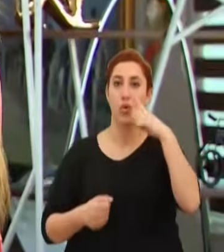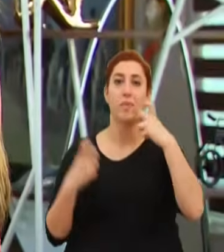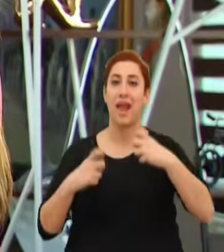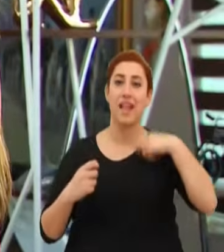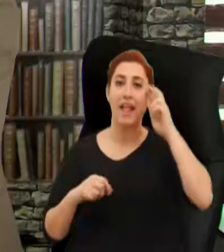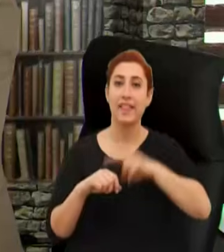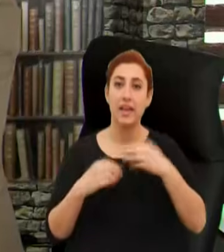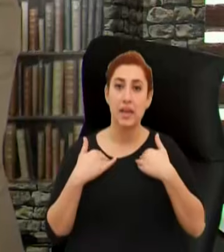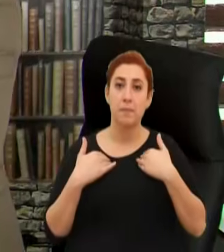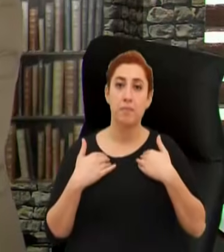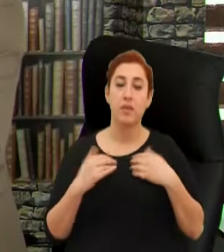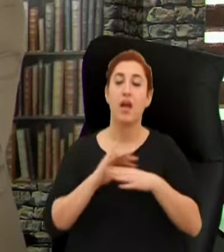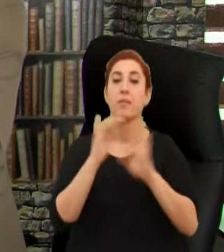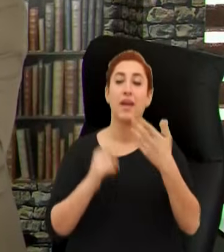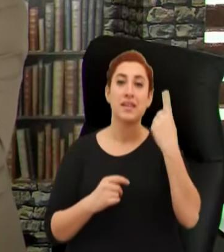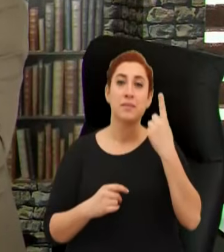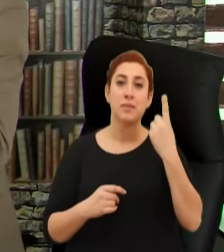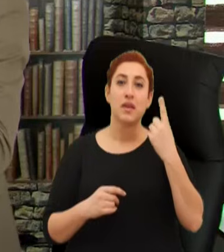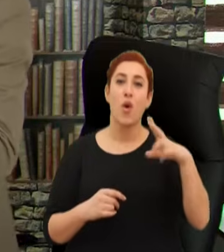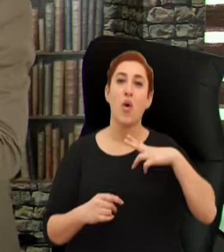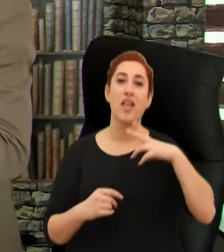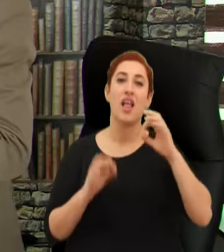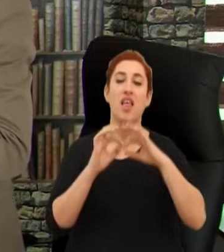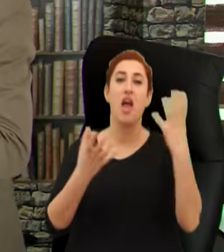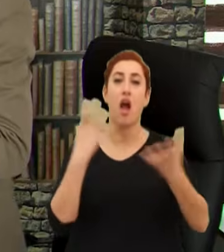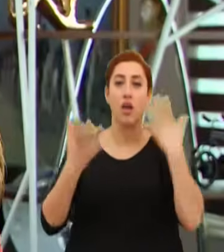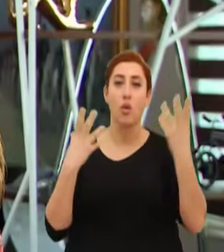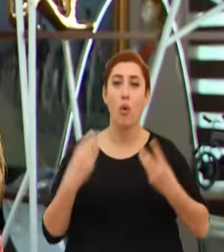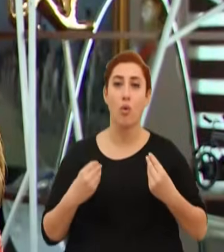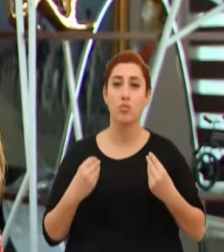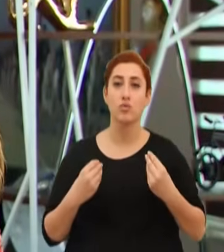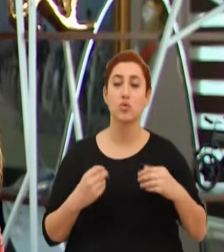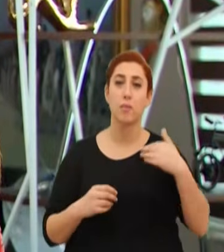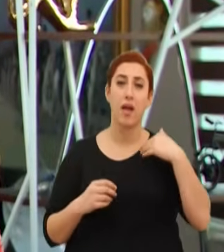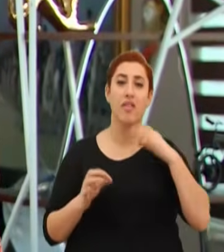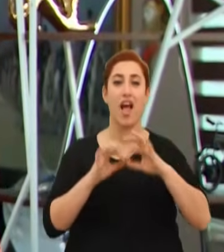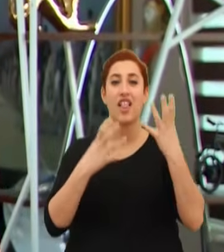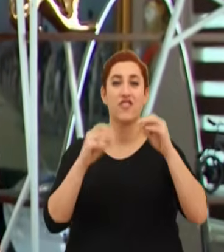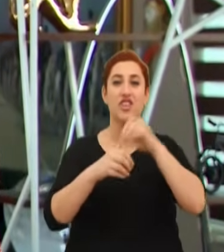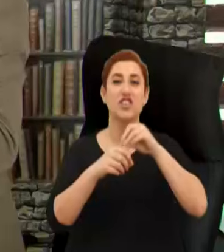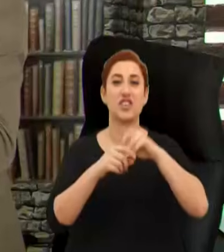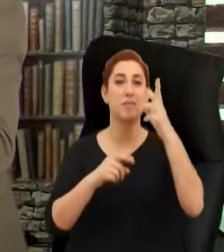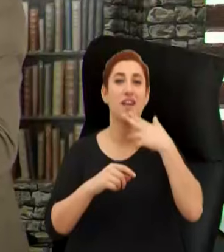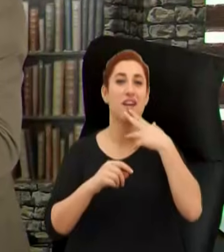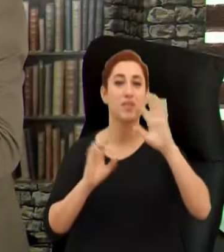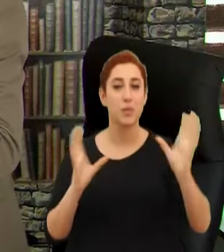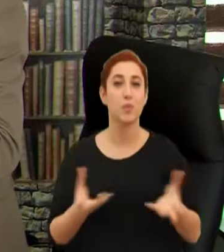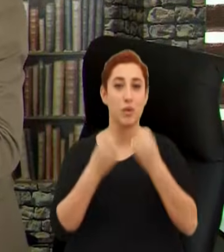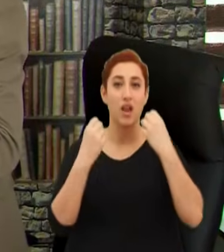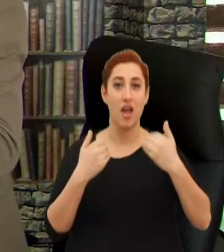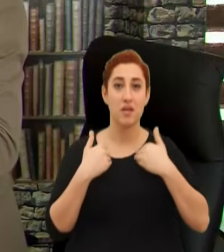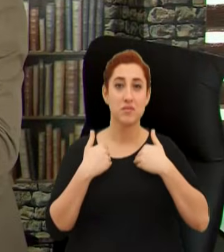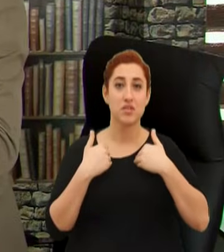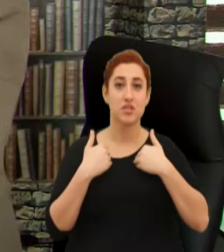Nereden hatırlayacağım? Hayatım hani bir otelde yangın çıkmıştı. Ben alevlerin içerisinden bir hanımefendiyi